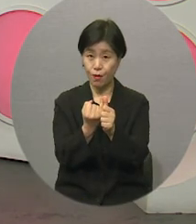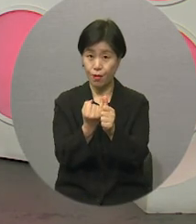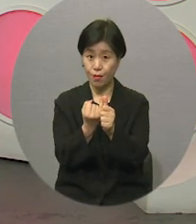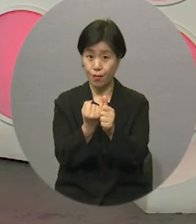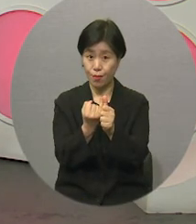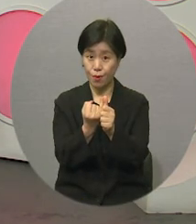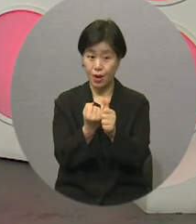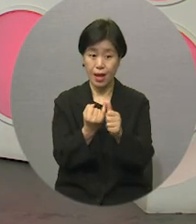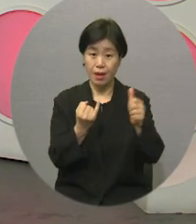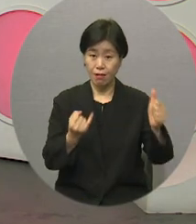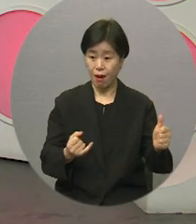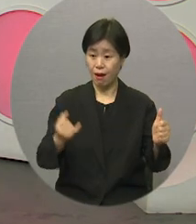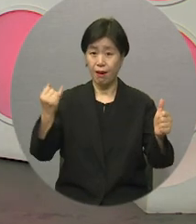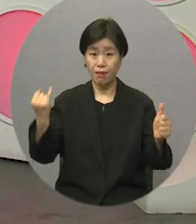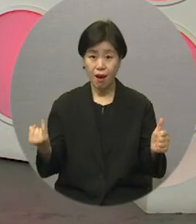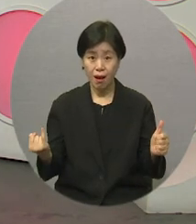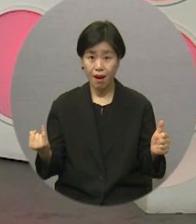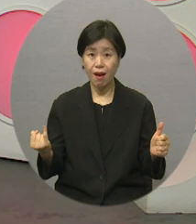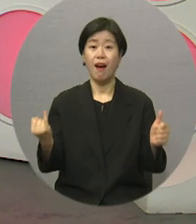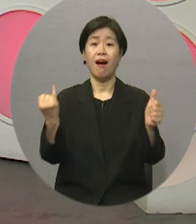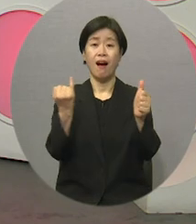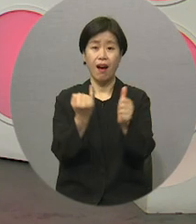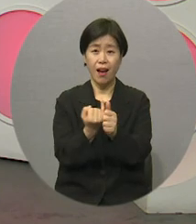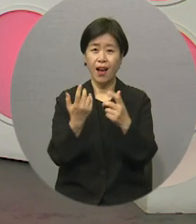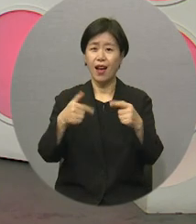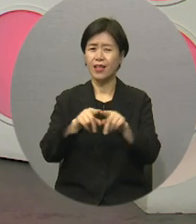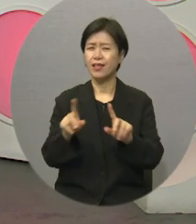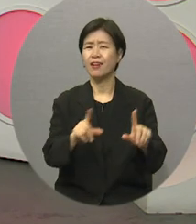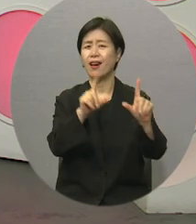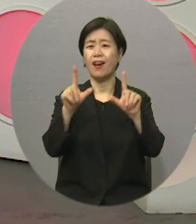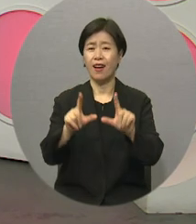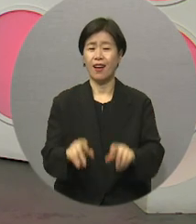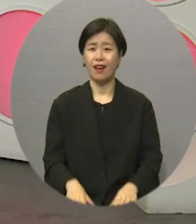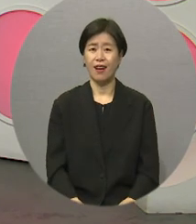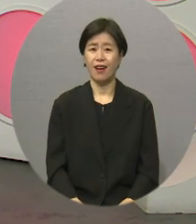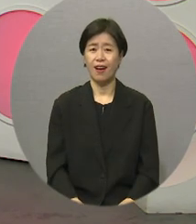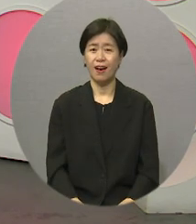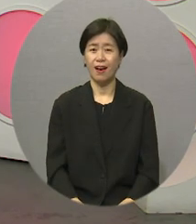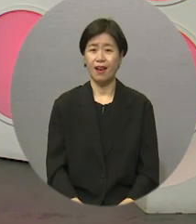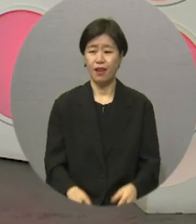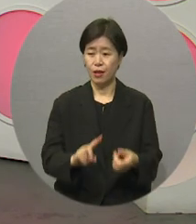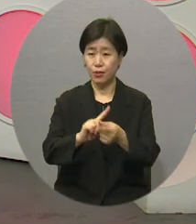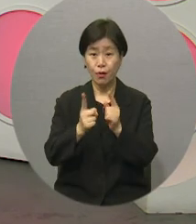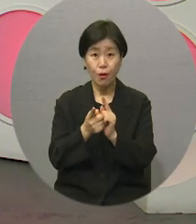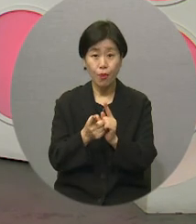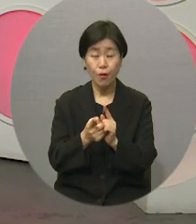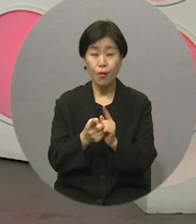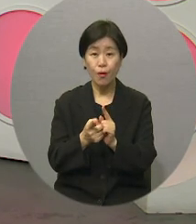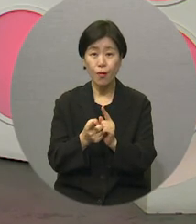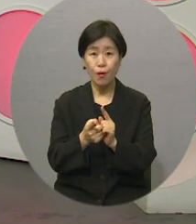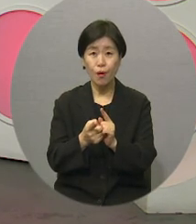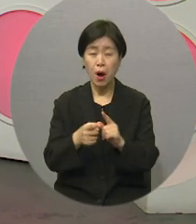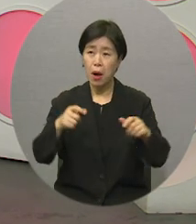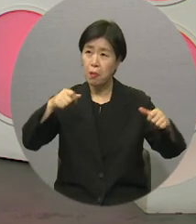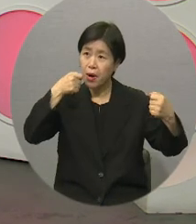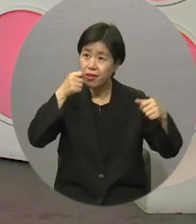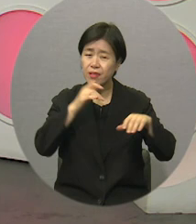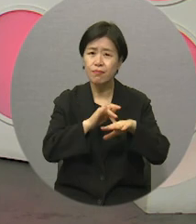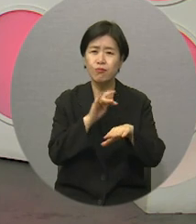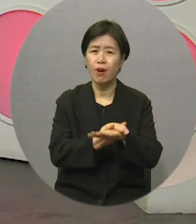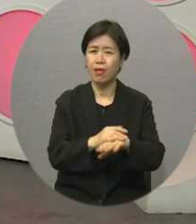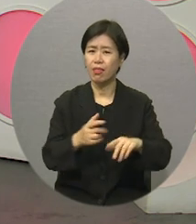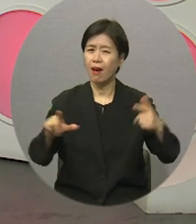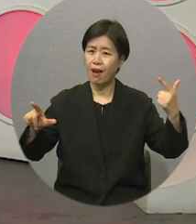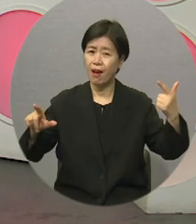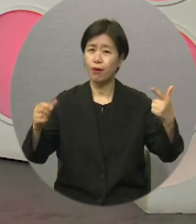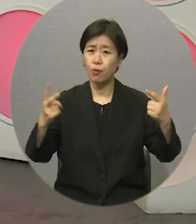남과 남이 만나서 같이 살고 너와 나와 왜 모든 그 먹는 특성도 다